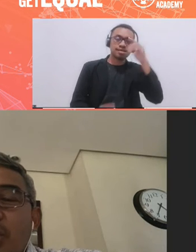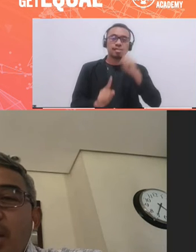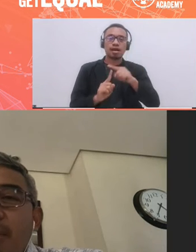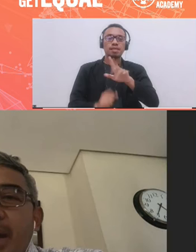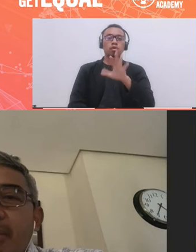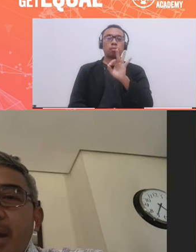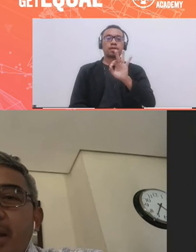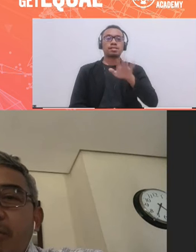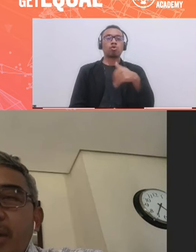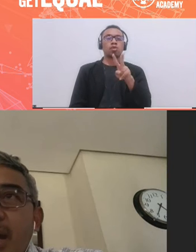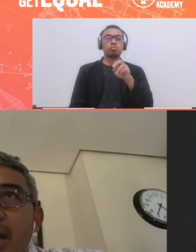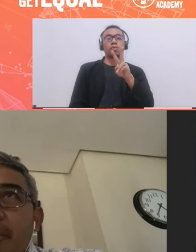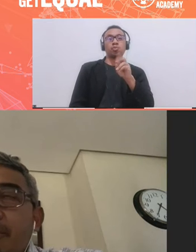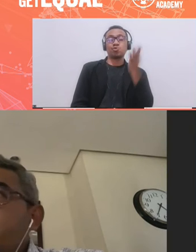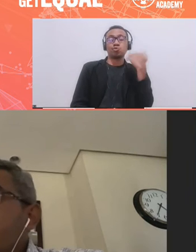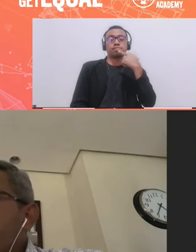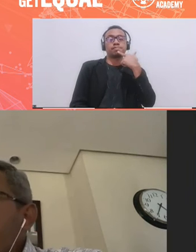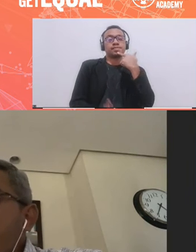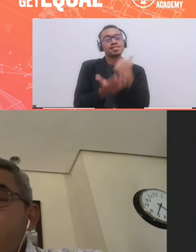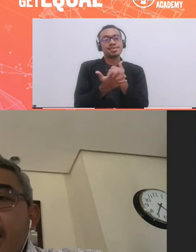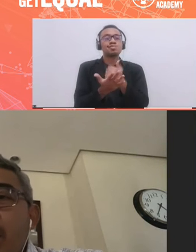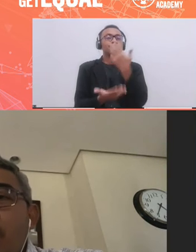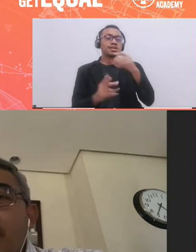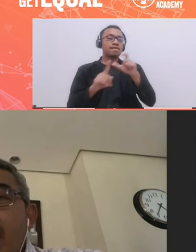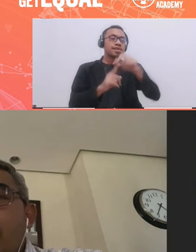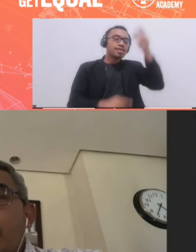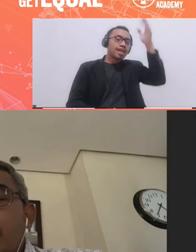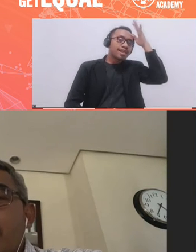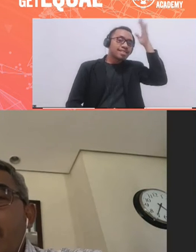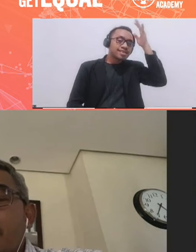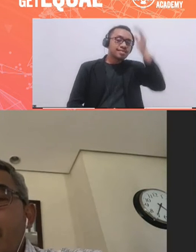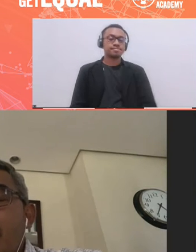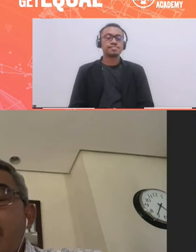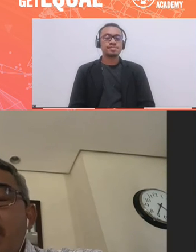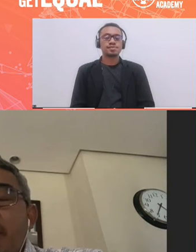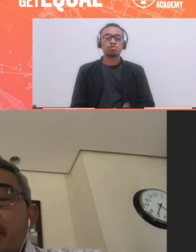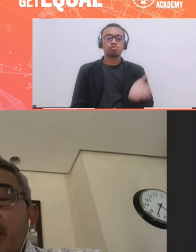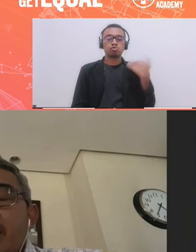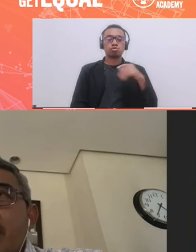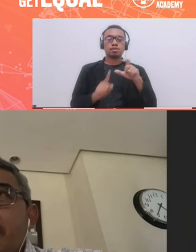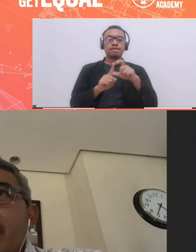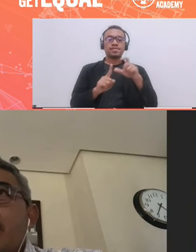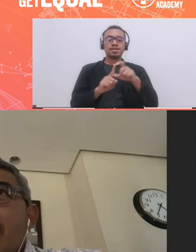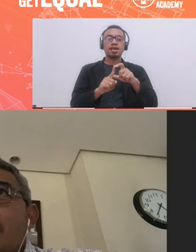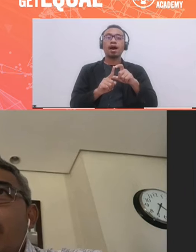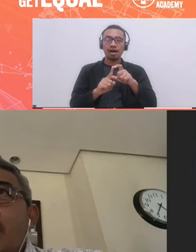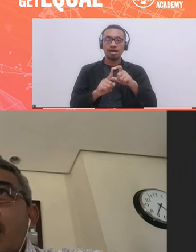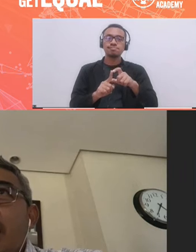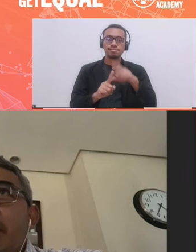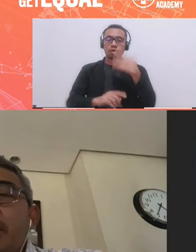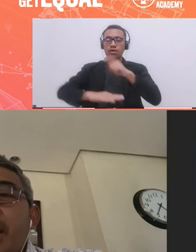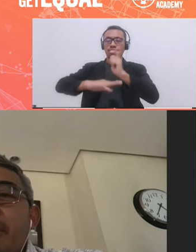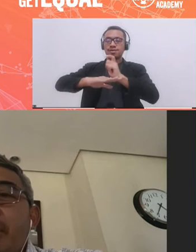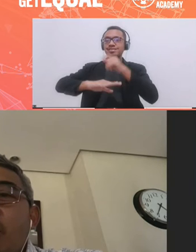lalu. Bagaimana Devi dalam saat take over akun Instagram saya, memberikan statement yang sangat kuat